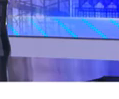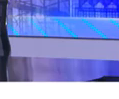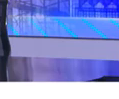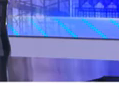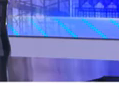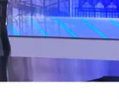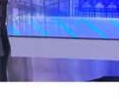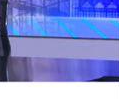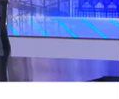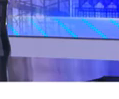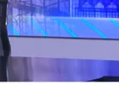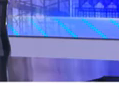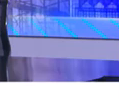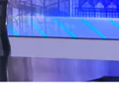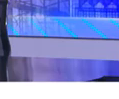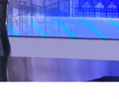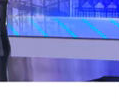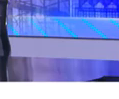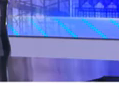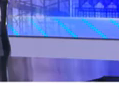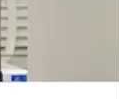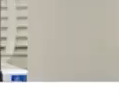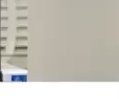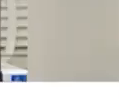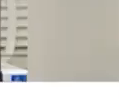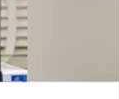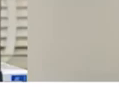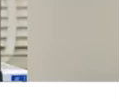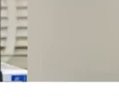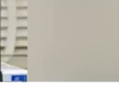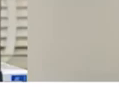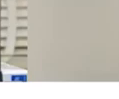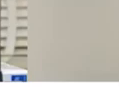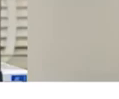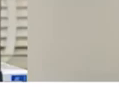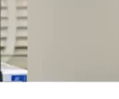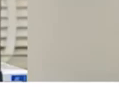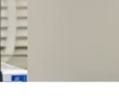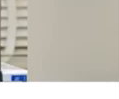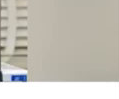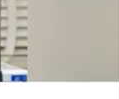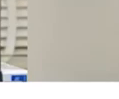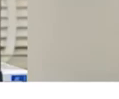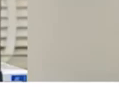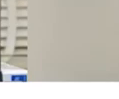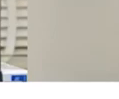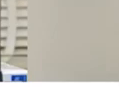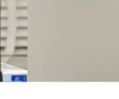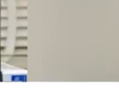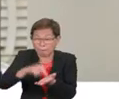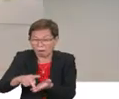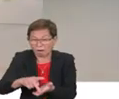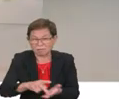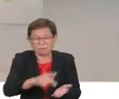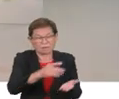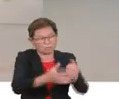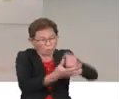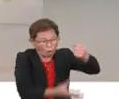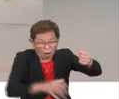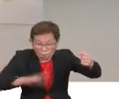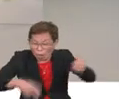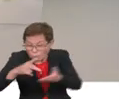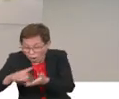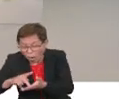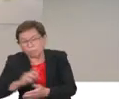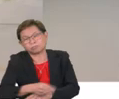yang dipengaruhi kan beliau semua Kementerian digesa meningkatkan prestasi perbelanjaan peruntukan yang tidak dibelanjakan perlu